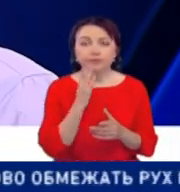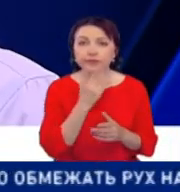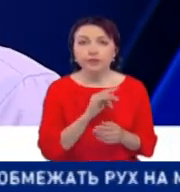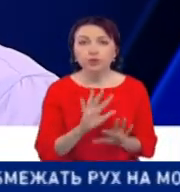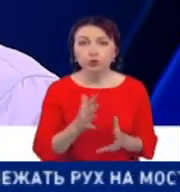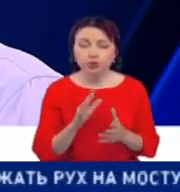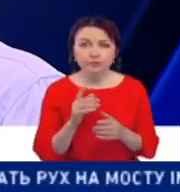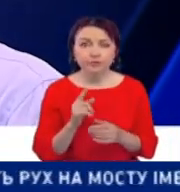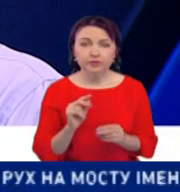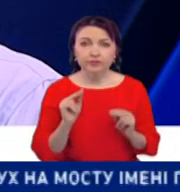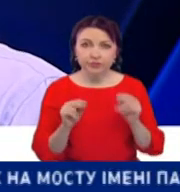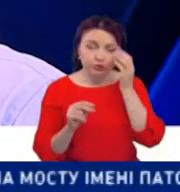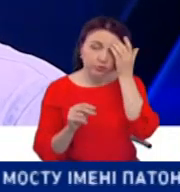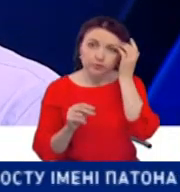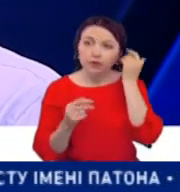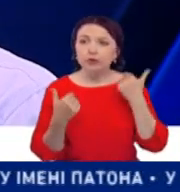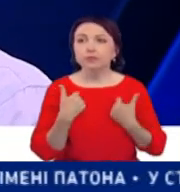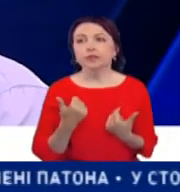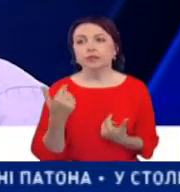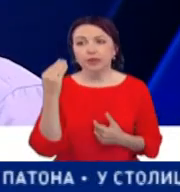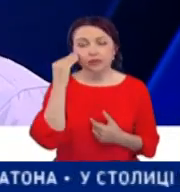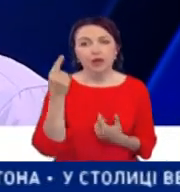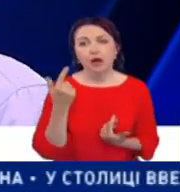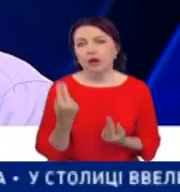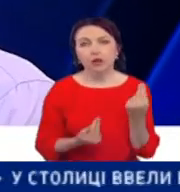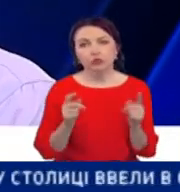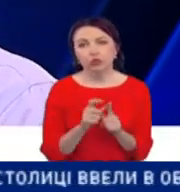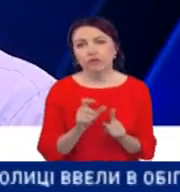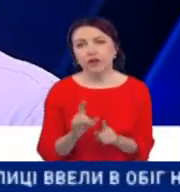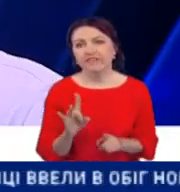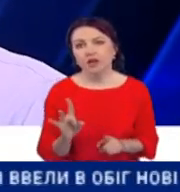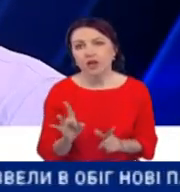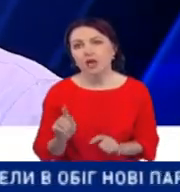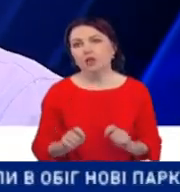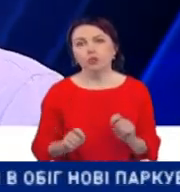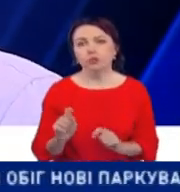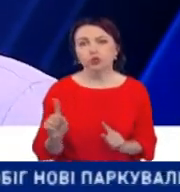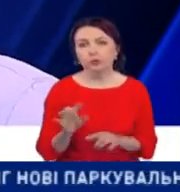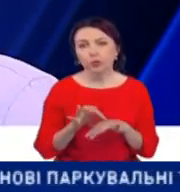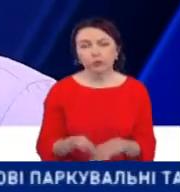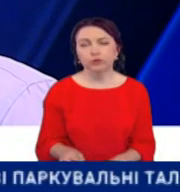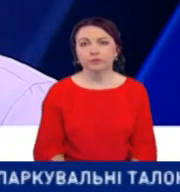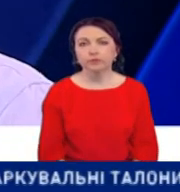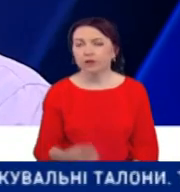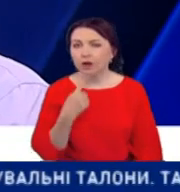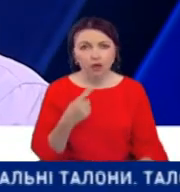мені здається, там гратись зараз з референдумами. Тому що, по-перше, так, це має зараз